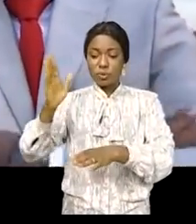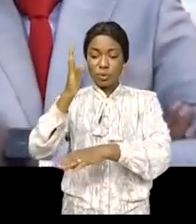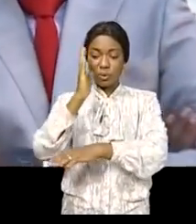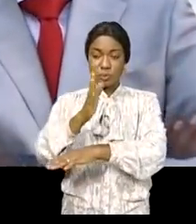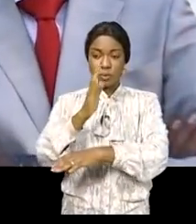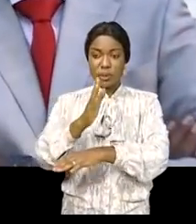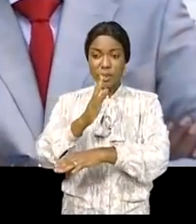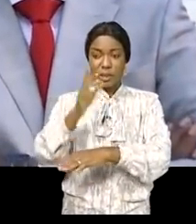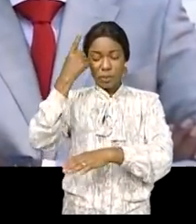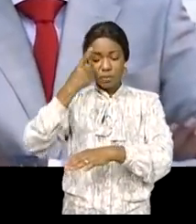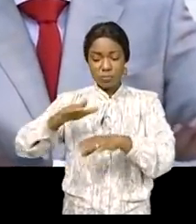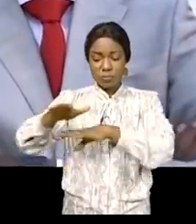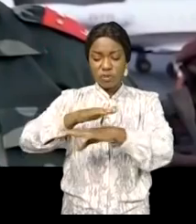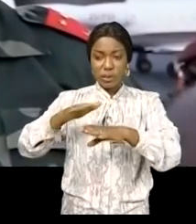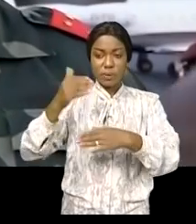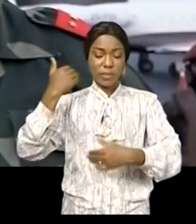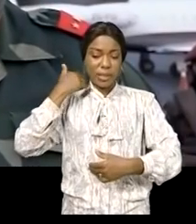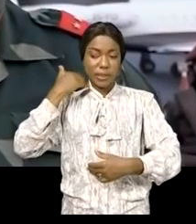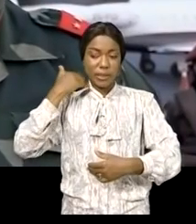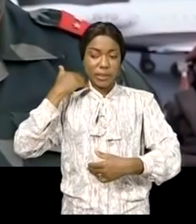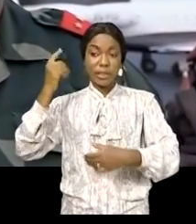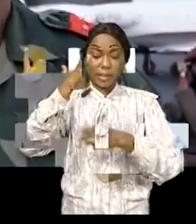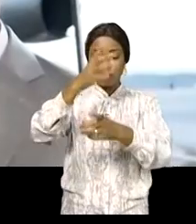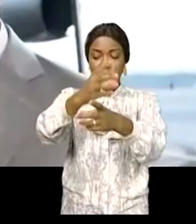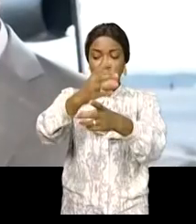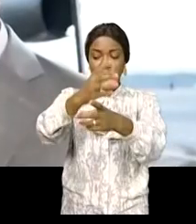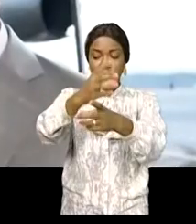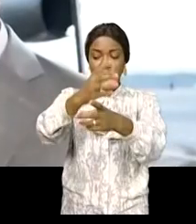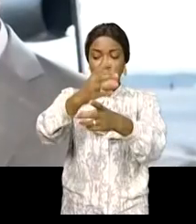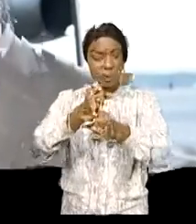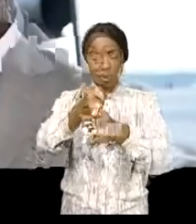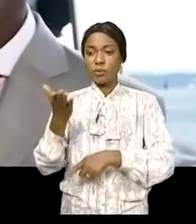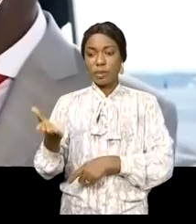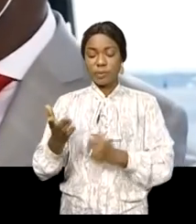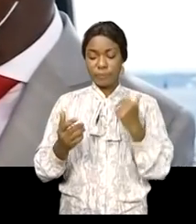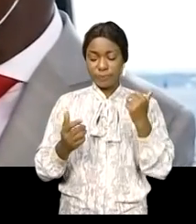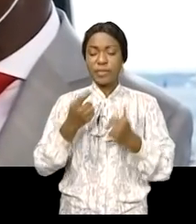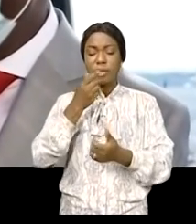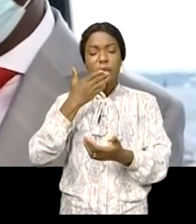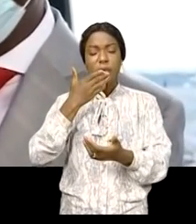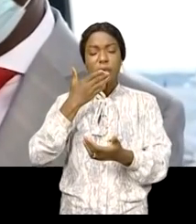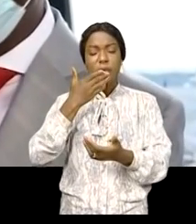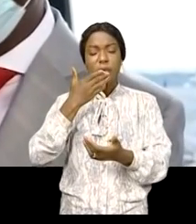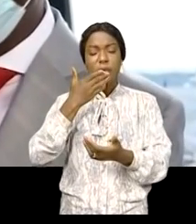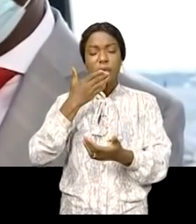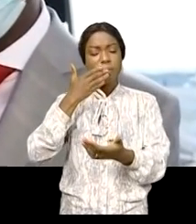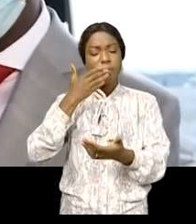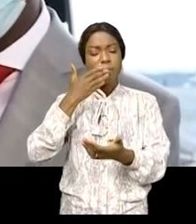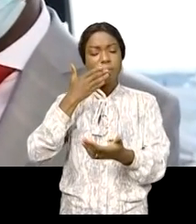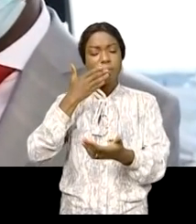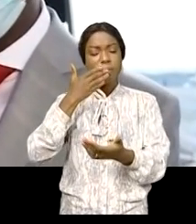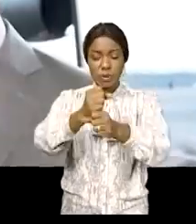la couverture maladie universelle pour recevoir cette aide. Je remercie d'abord Madame la ministre pour